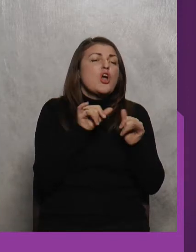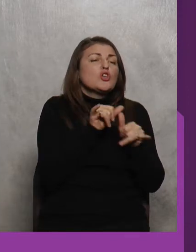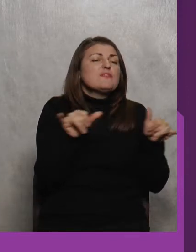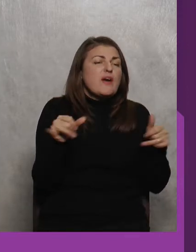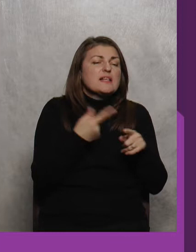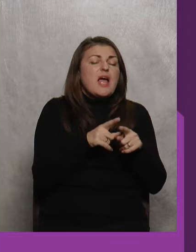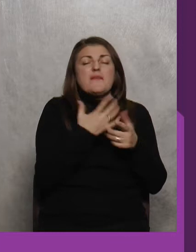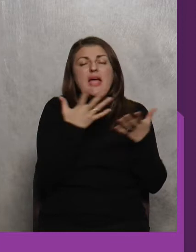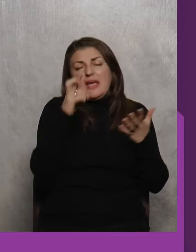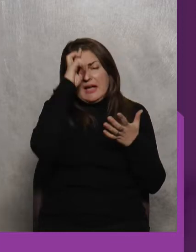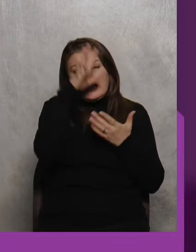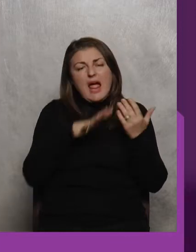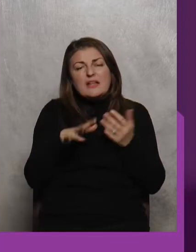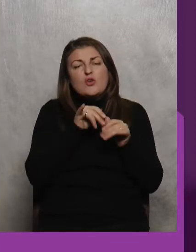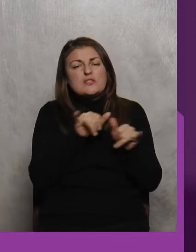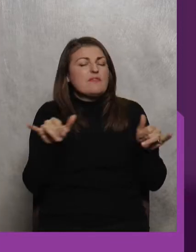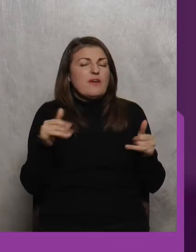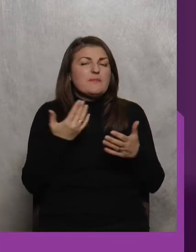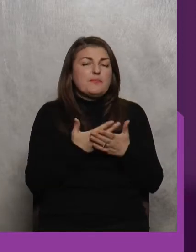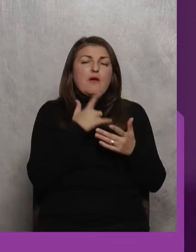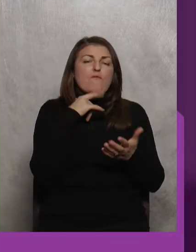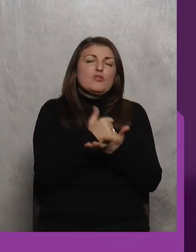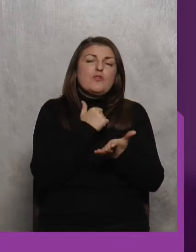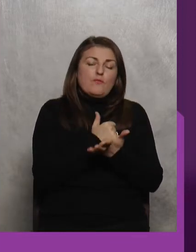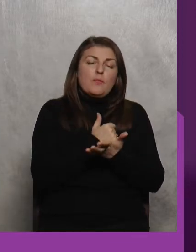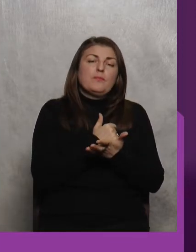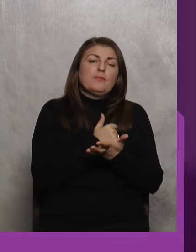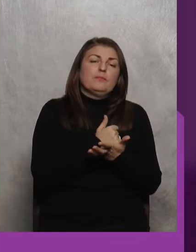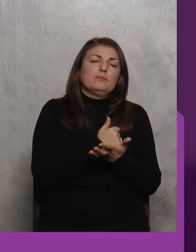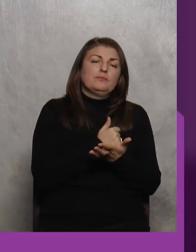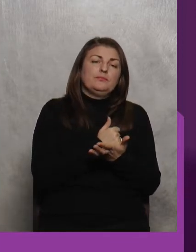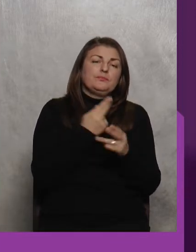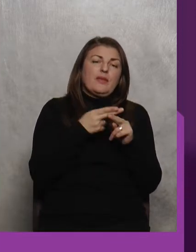розвивається, в яких країнах? Ну, в основному